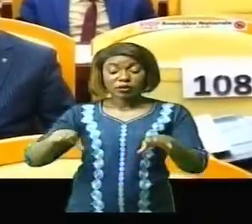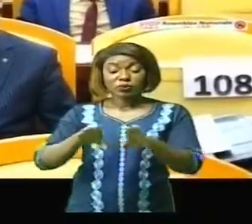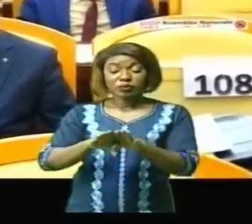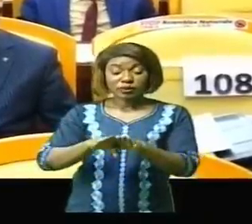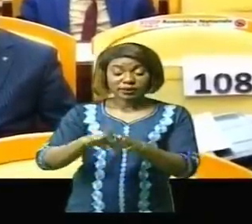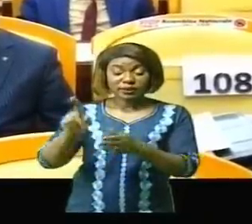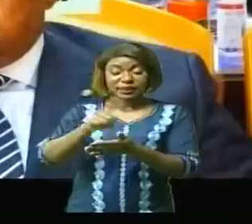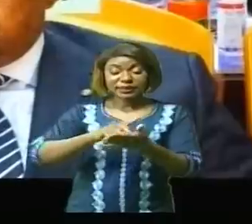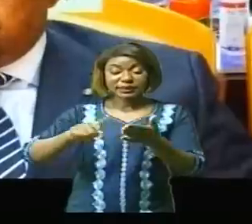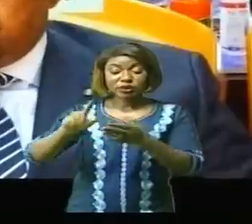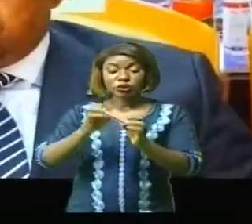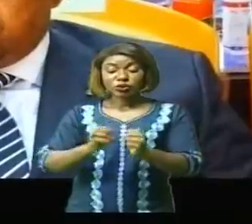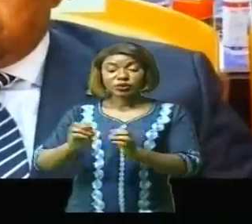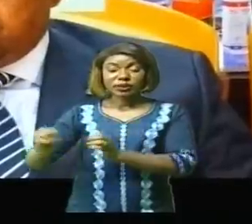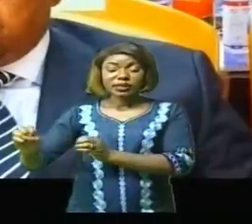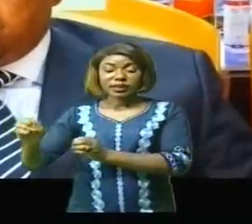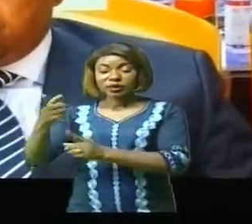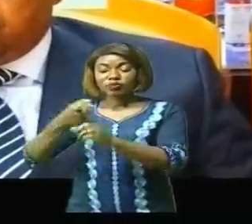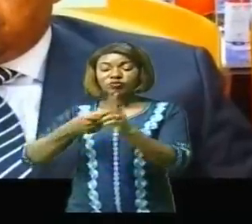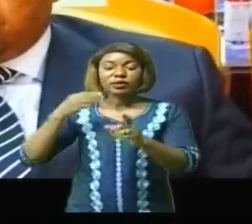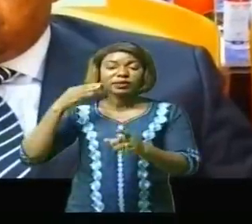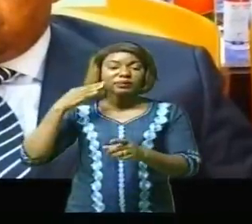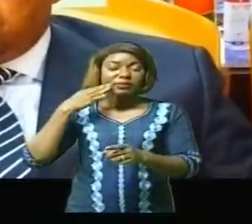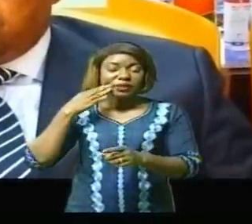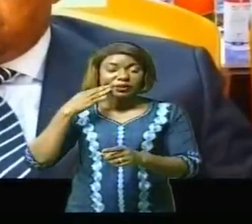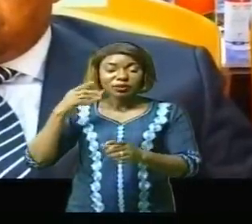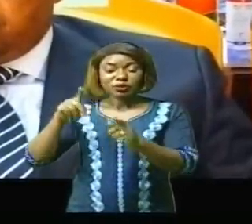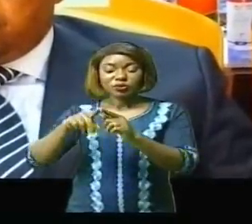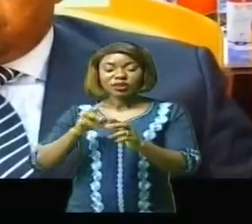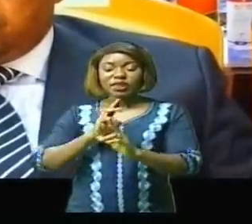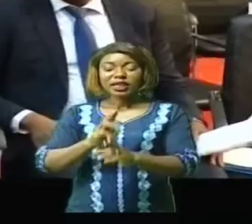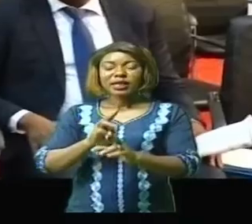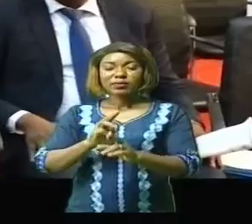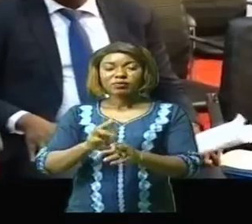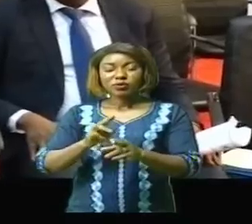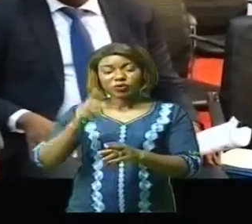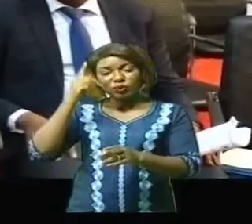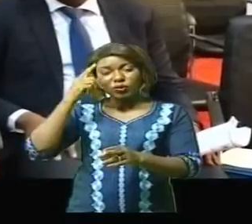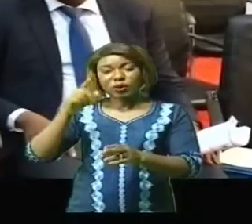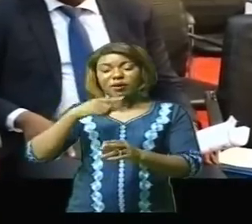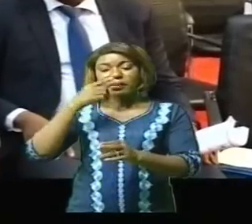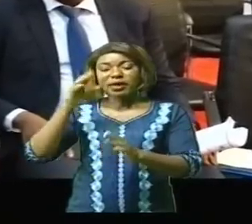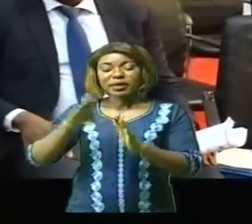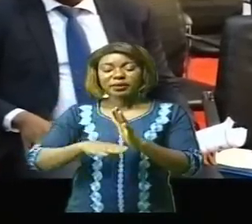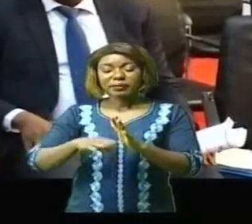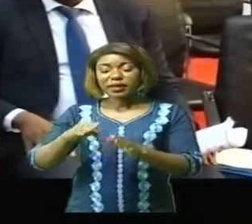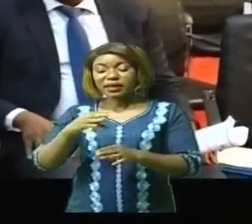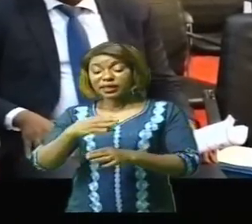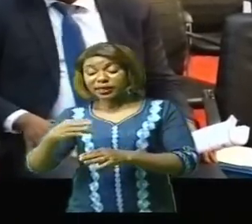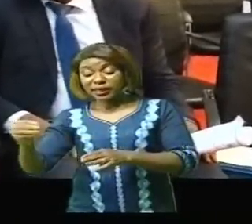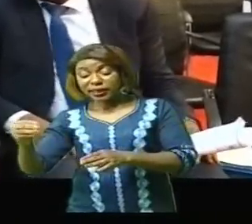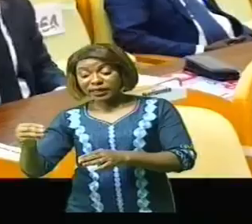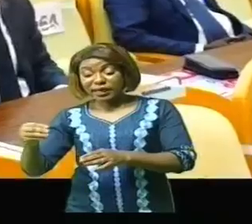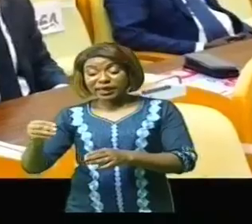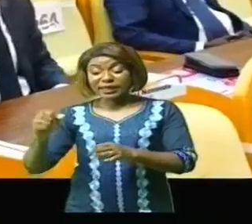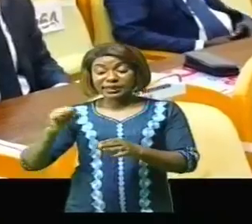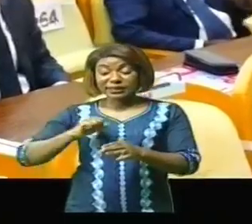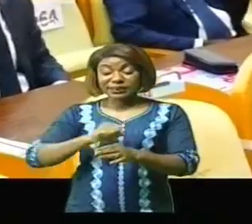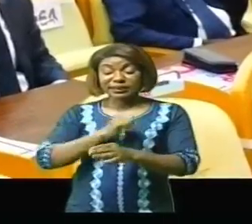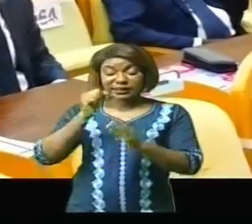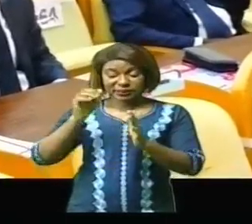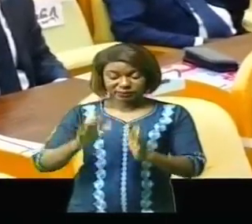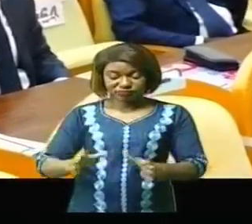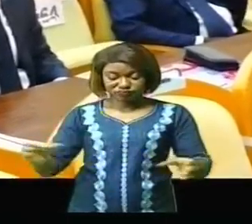session ordinaire de mars, le rapport de la commission mixte paritaire Assemblée nationale-Sénat chargée d'aplanir les